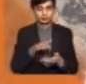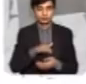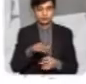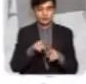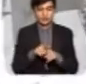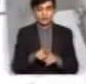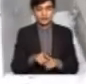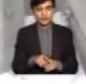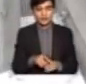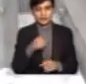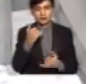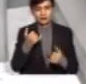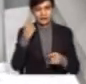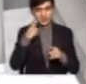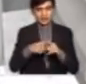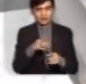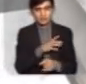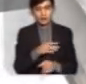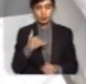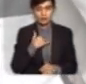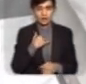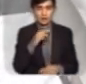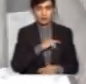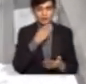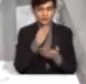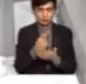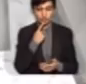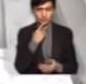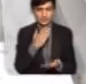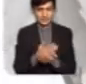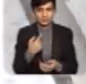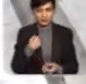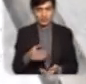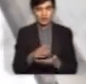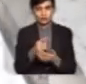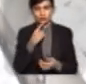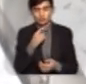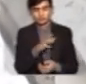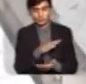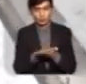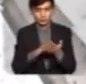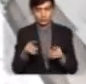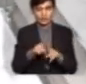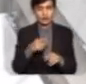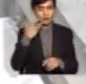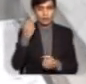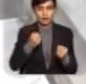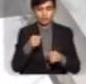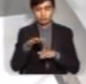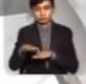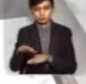ответный конан кнопка над у нашей работы тоже есть свои сложности особенно убирать сложны когда машины припаркованы